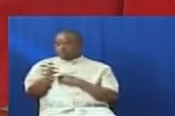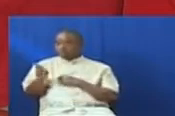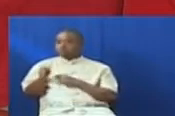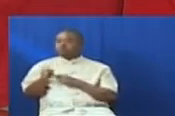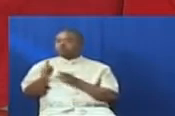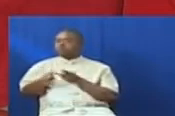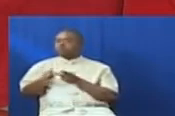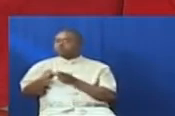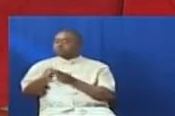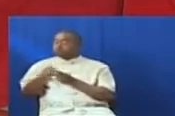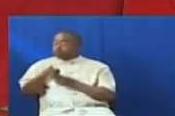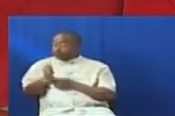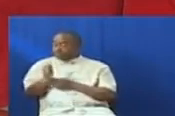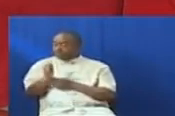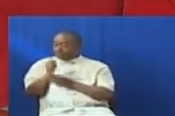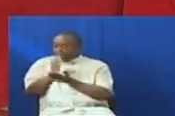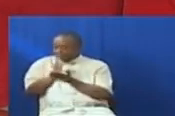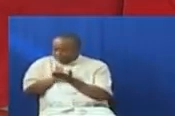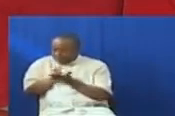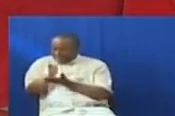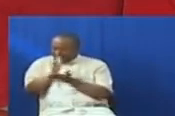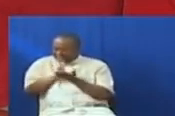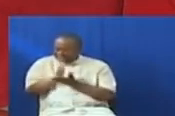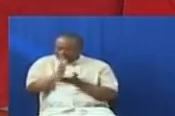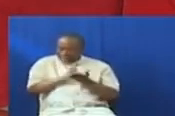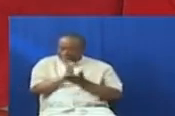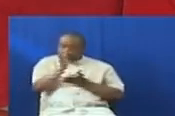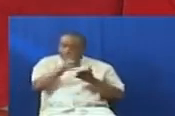wanapitisha malipo